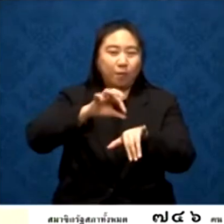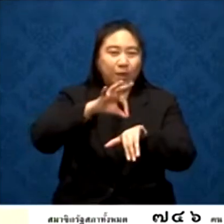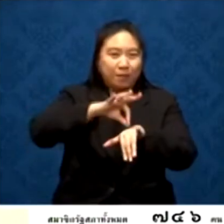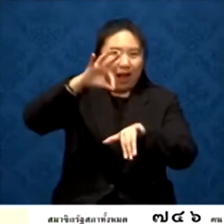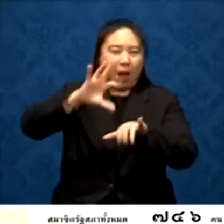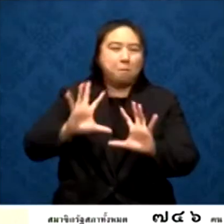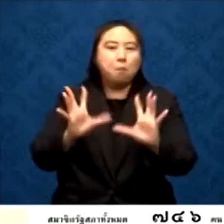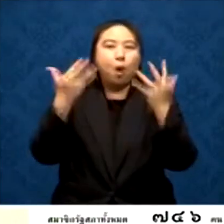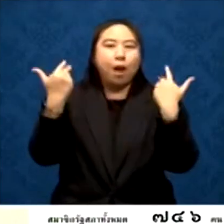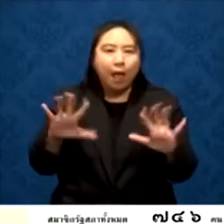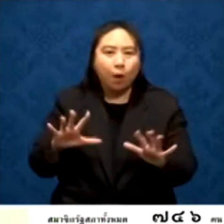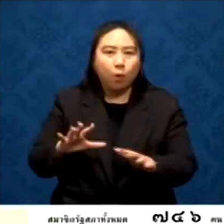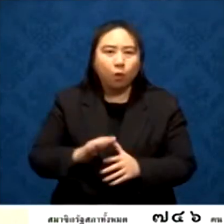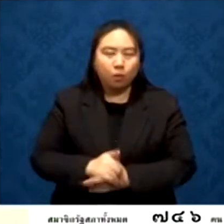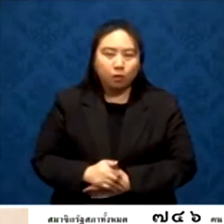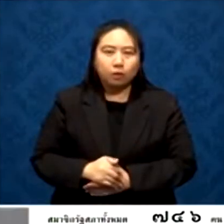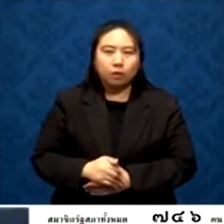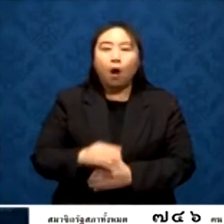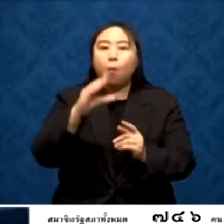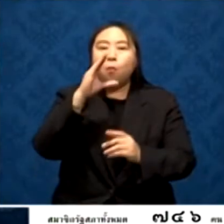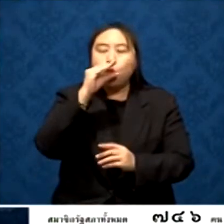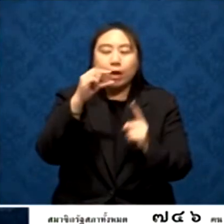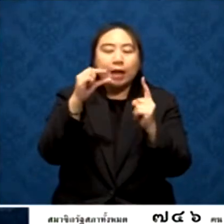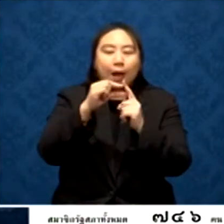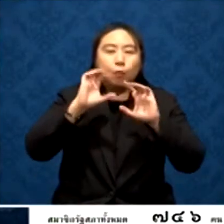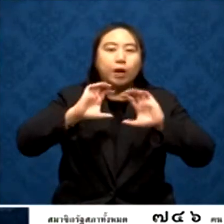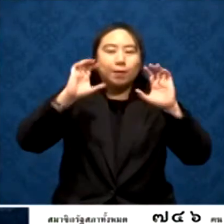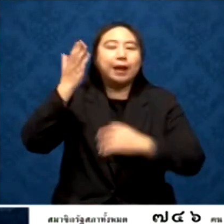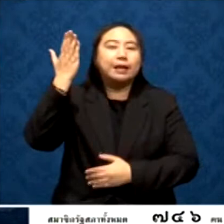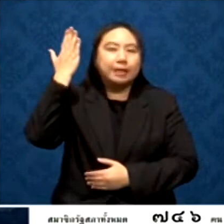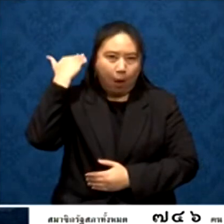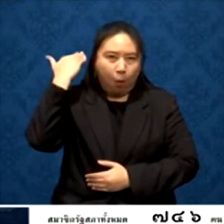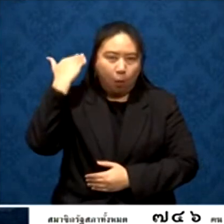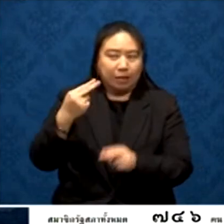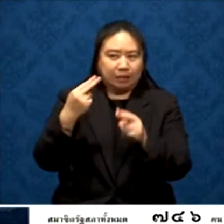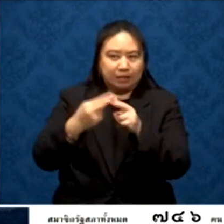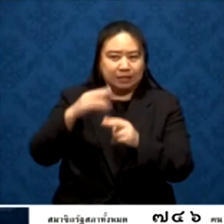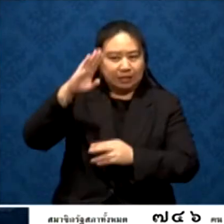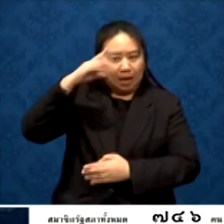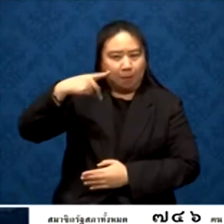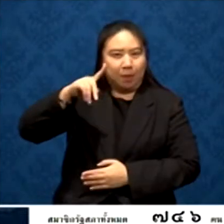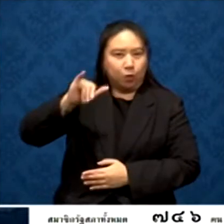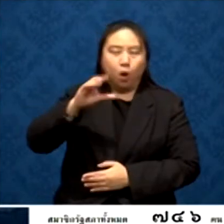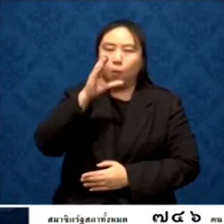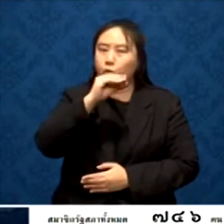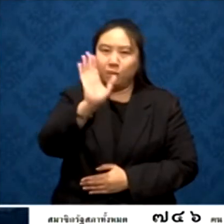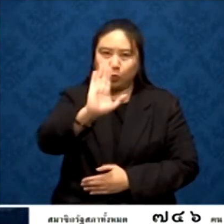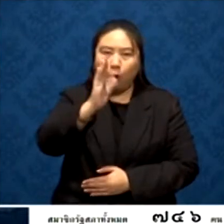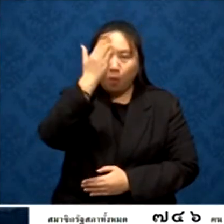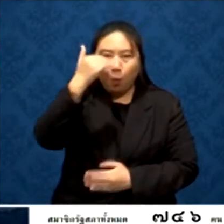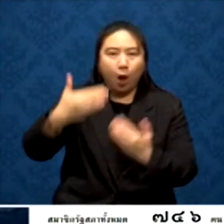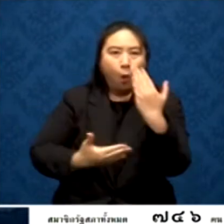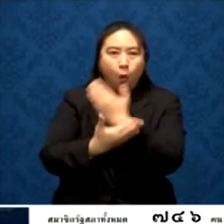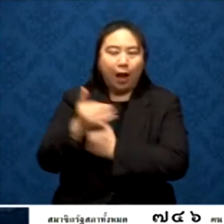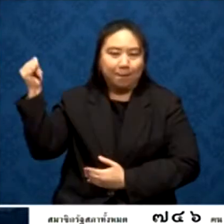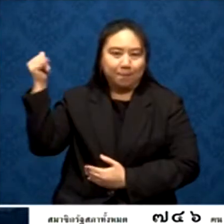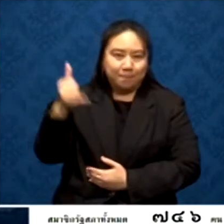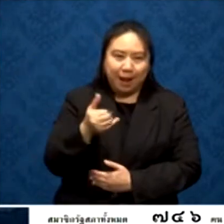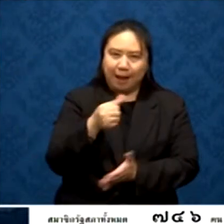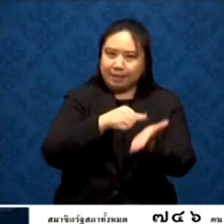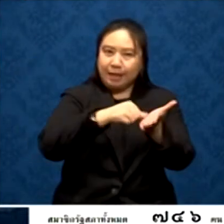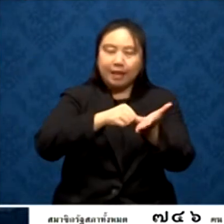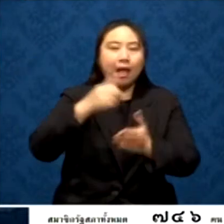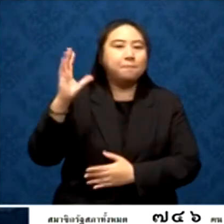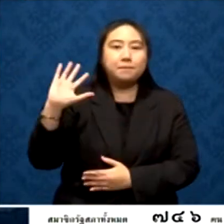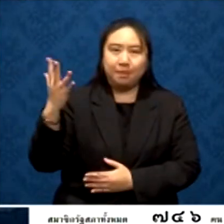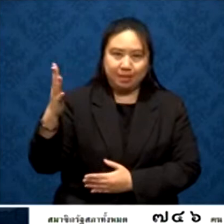เก่าก็ได้ไม่ต้องไปเอ่ยชื่อท่านประยุทธ์เพราะว่าท่านไม่มีโอกาสได้มาแก้ คำกล่าวหาณที่นี้ท่านพูดถึ